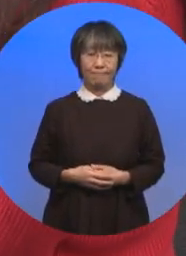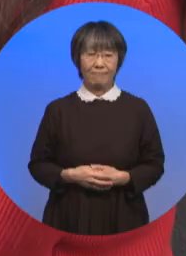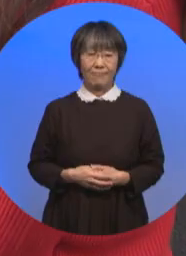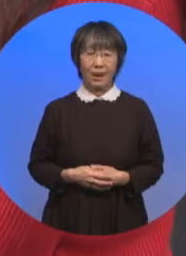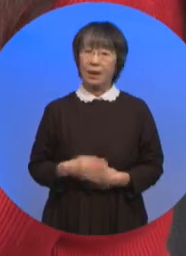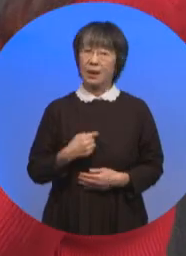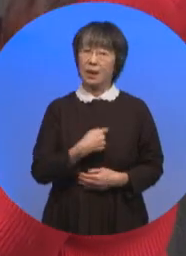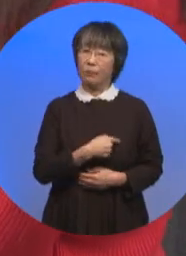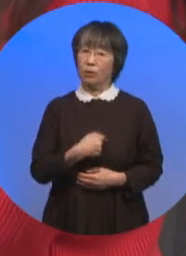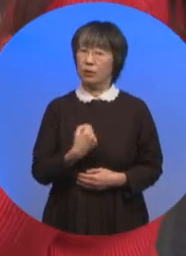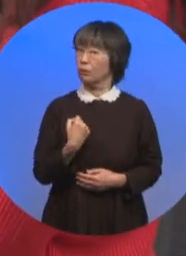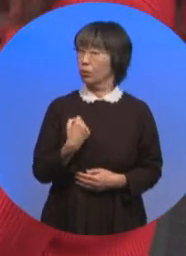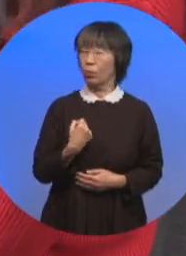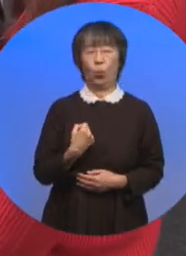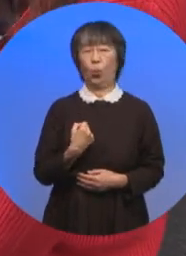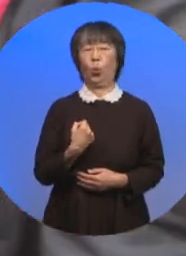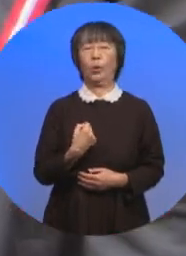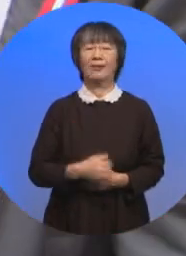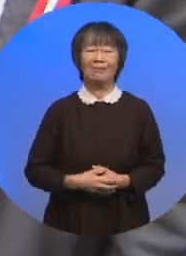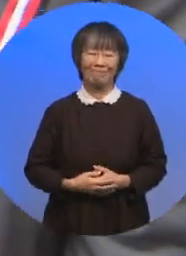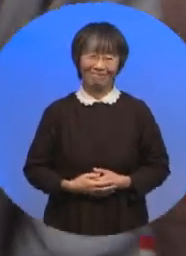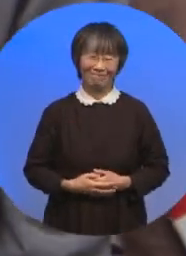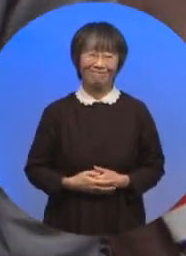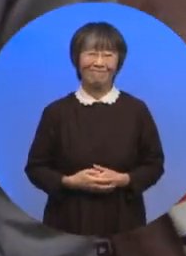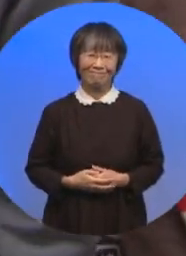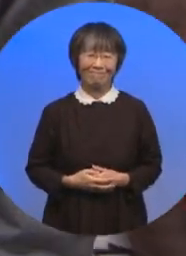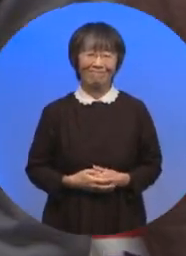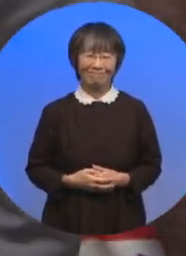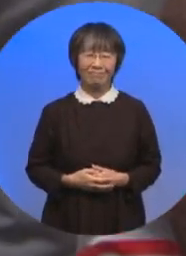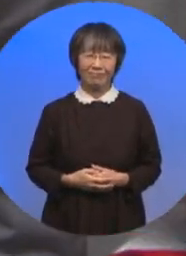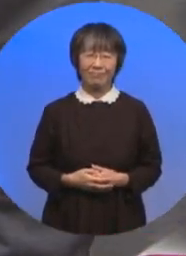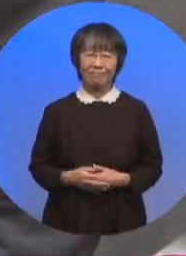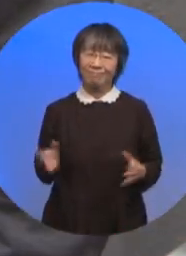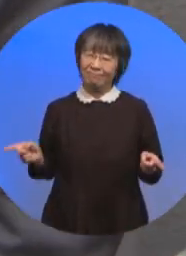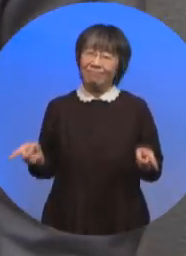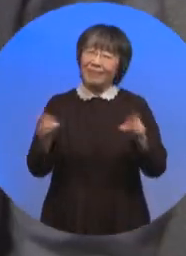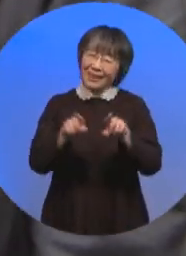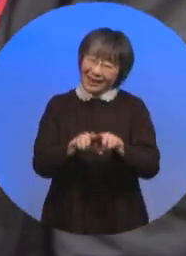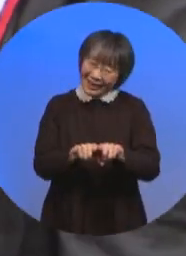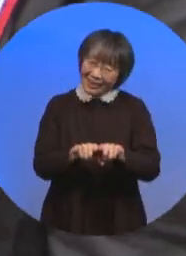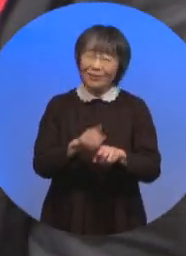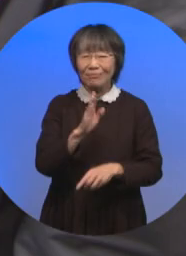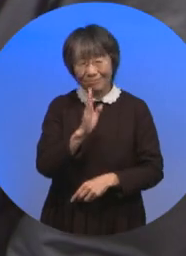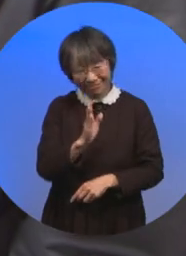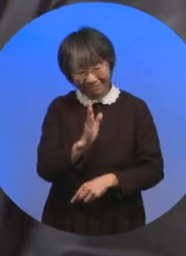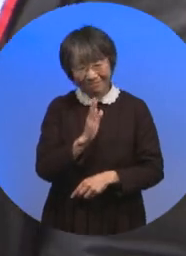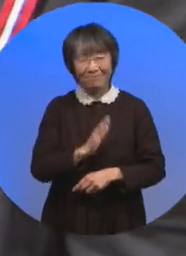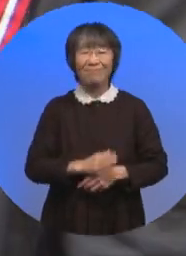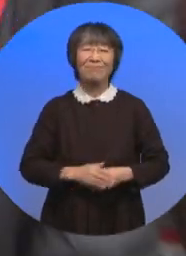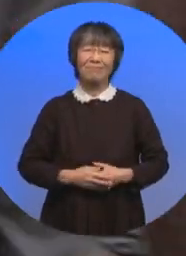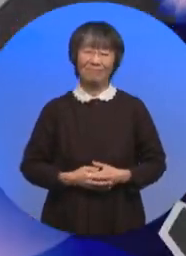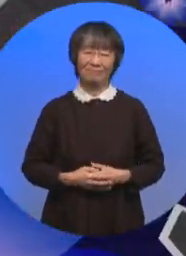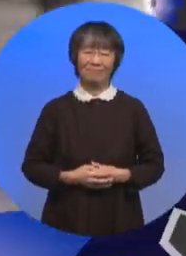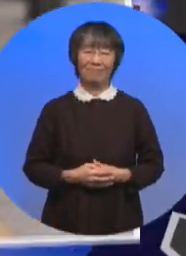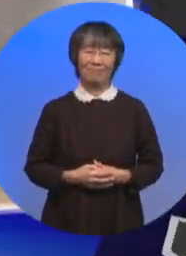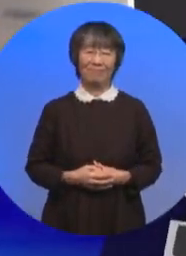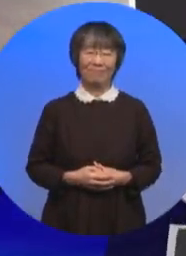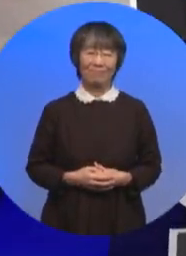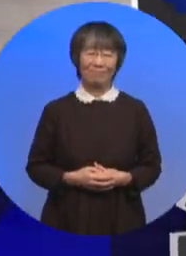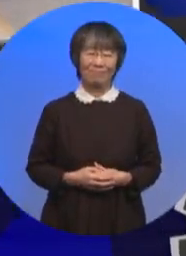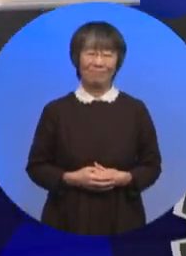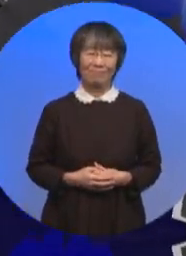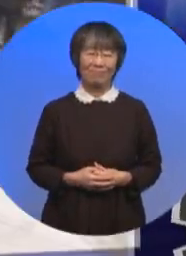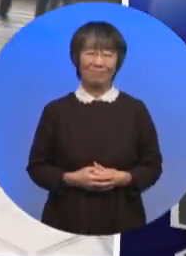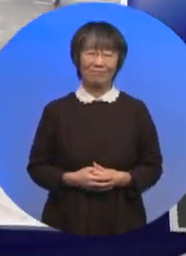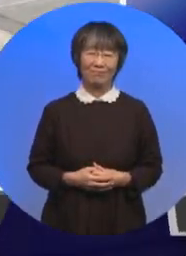ぎて守ってるってますもんね。 ということで、僕もちょっとここ参加させてください。 ぜひぜひお願いします。 はい、お願いします。行こう。 MC2 人